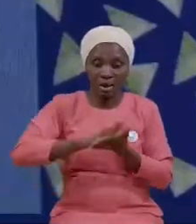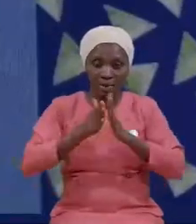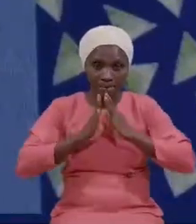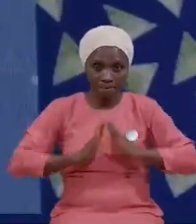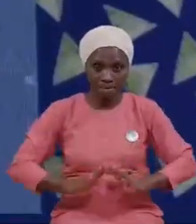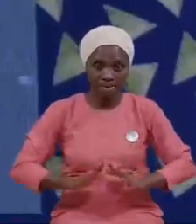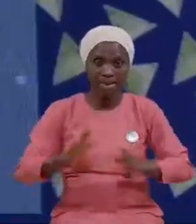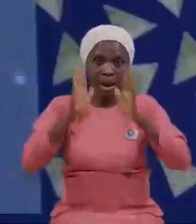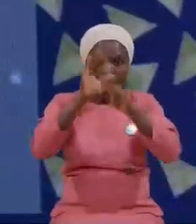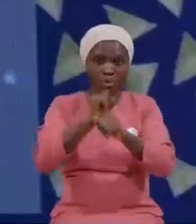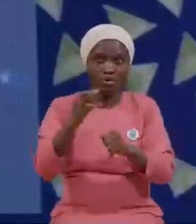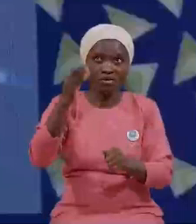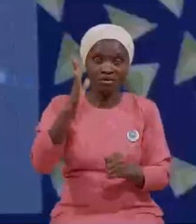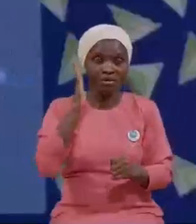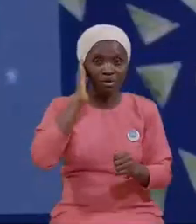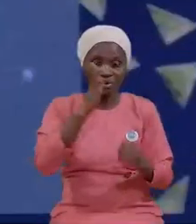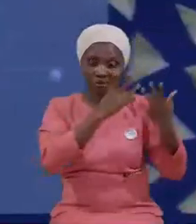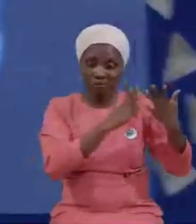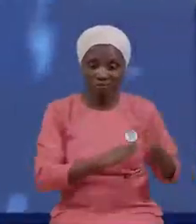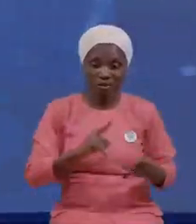cœur gratuitement.